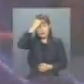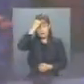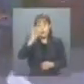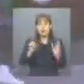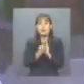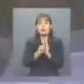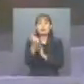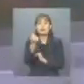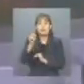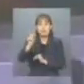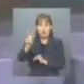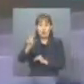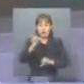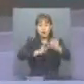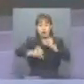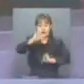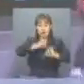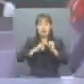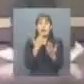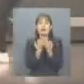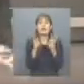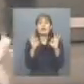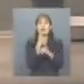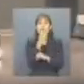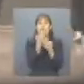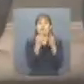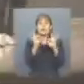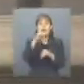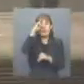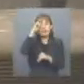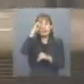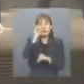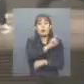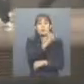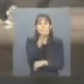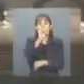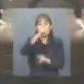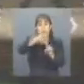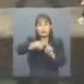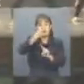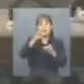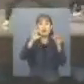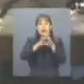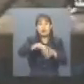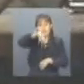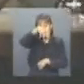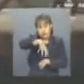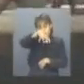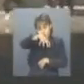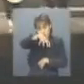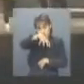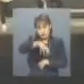12จะแสดงให้ชมโดยไม่เสียค่าใช้จ่ายในวันเสาร์ที่18กุมภาพันธ์ที่โรงละครแห่งชาติ